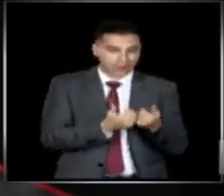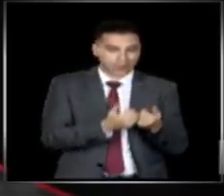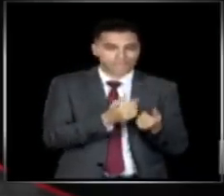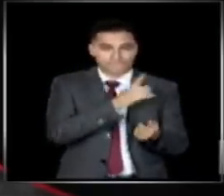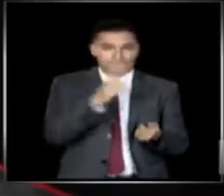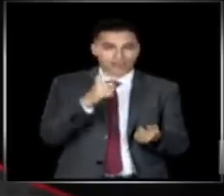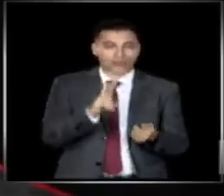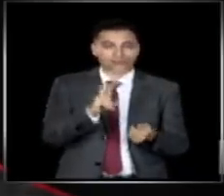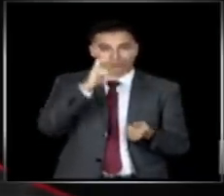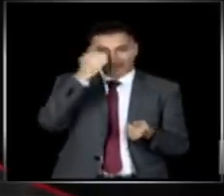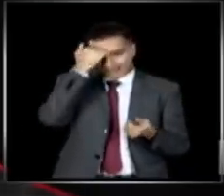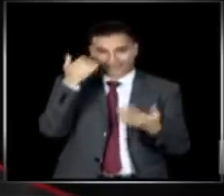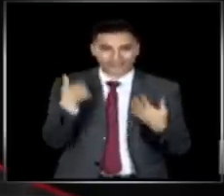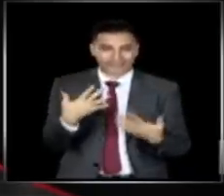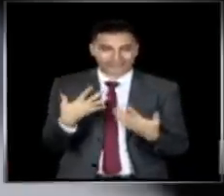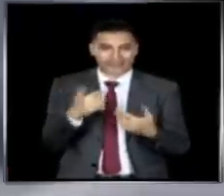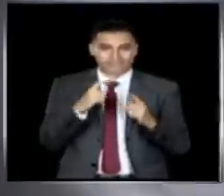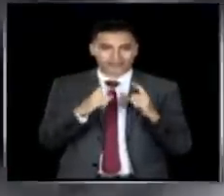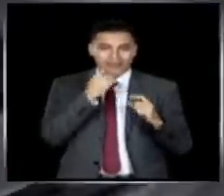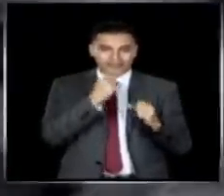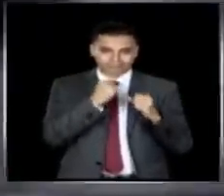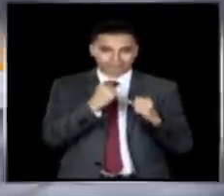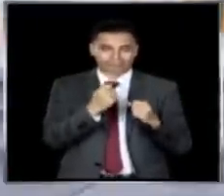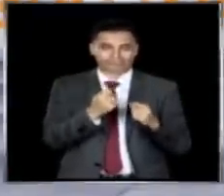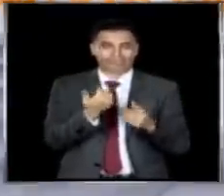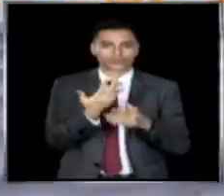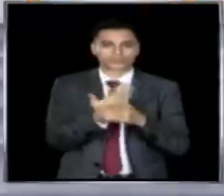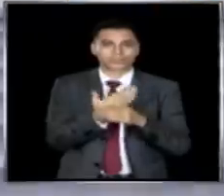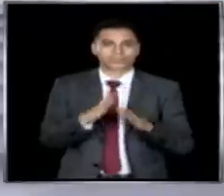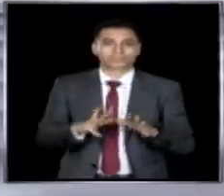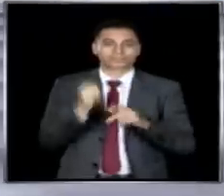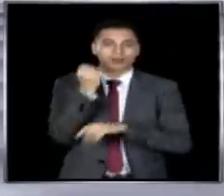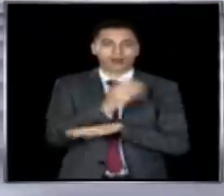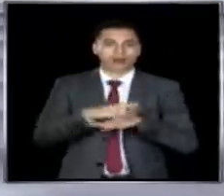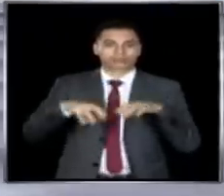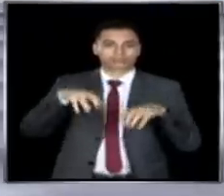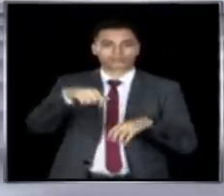يساوي 170 الف جنيه في خزنه البنك الاهلي لتطوير القرى المصريه.